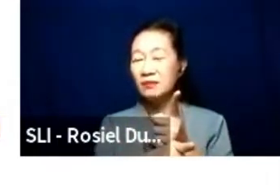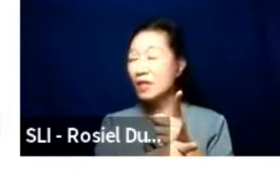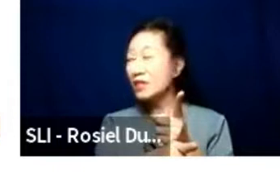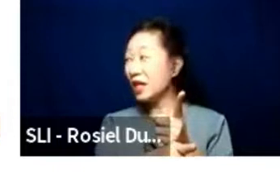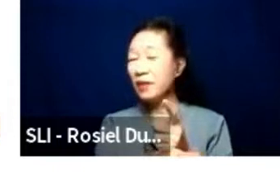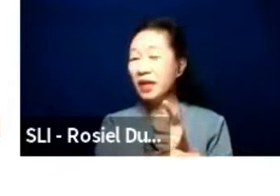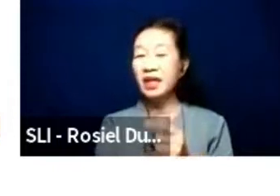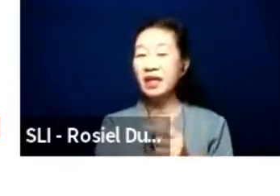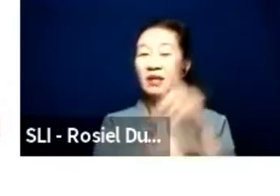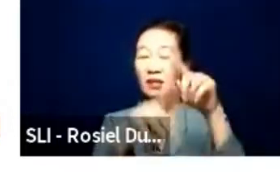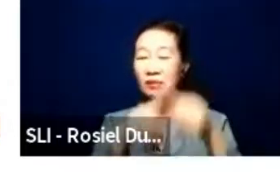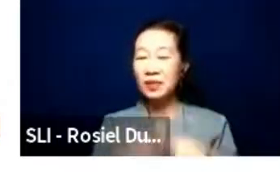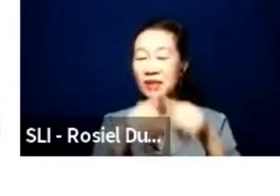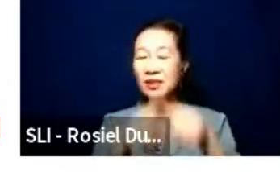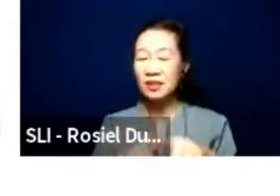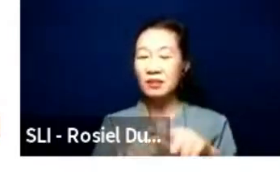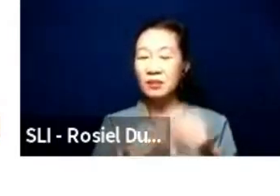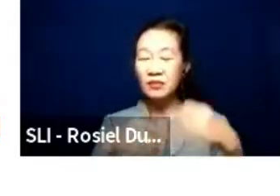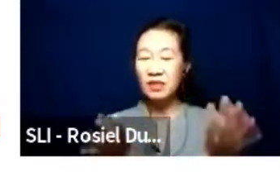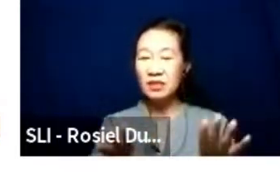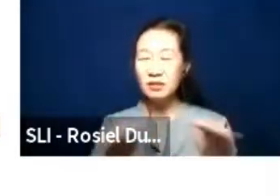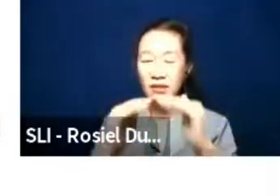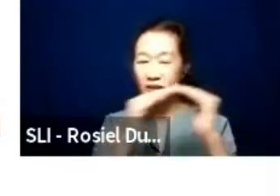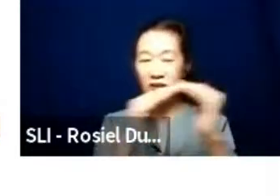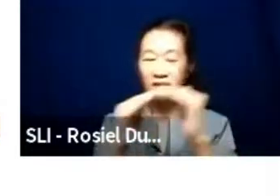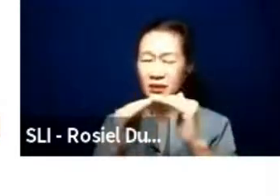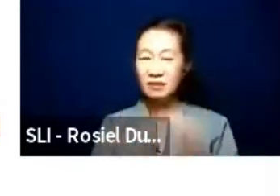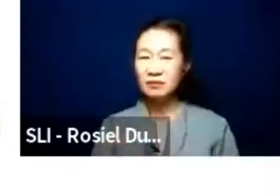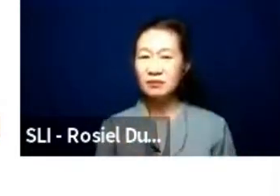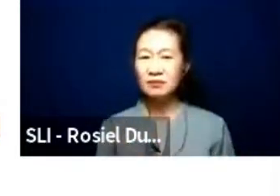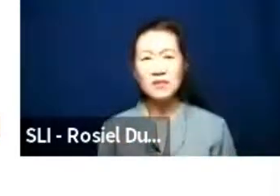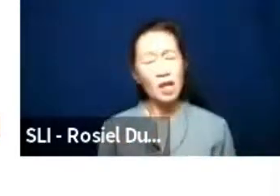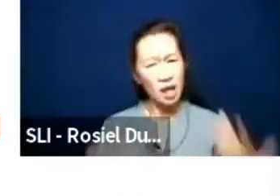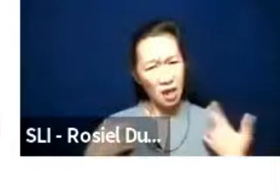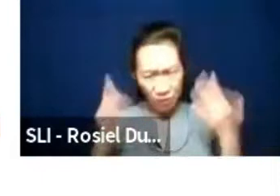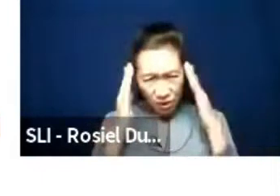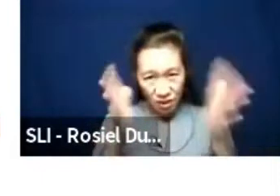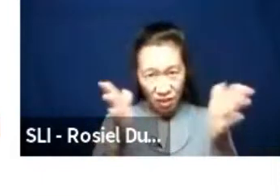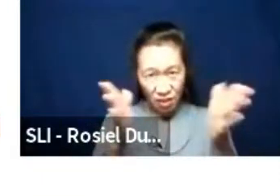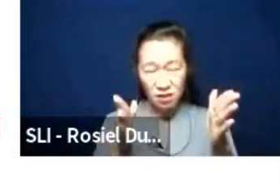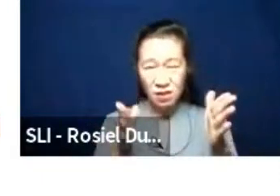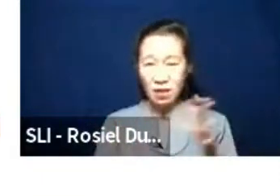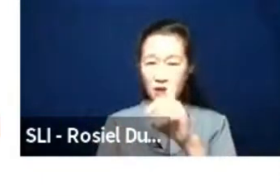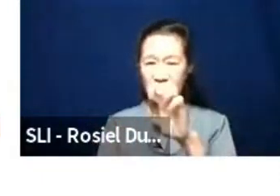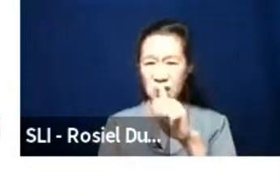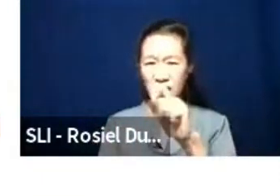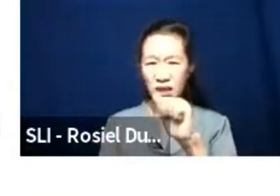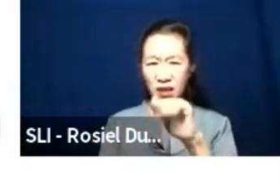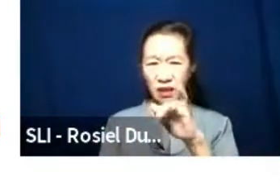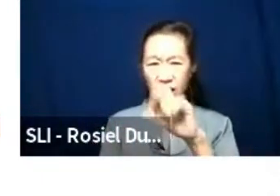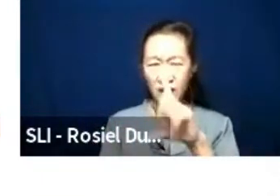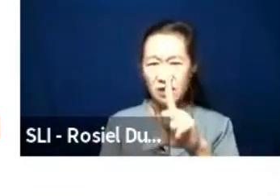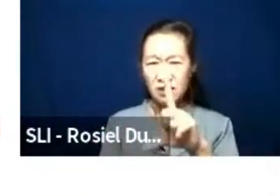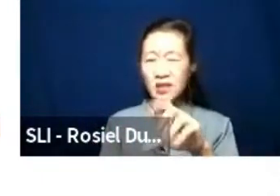sa kailangan matapos. Yung accuracy, may attention ba siya sa detail? Kaya niya bang makita